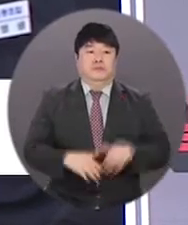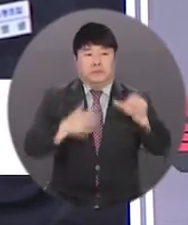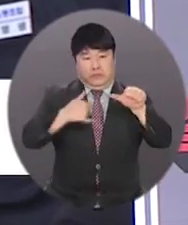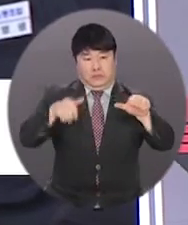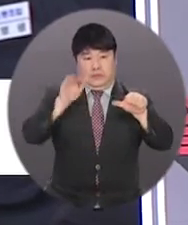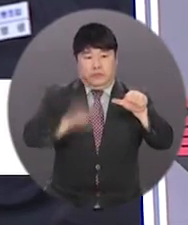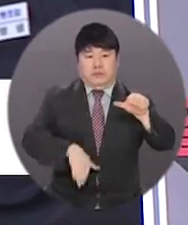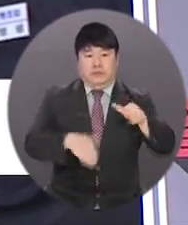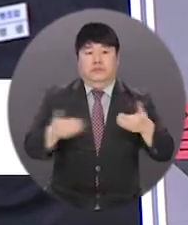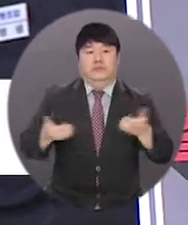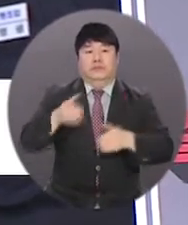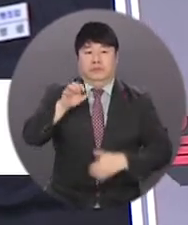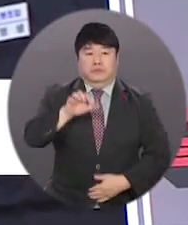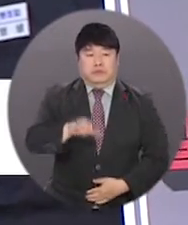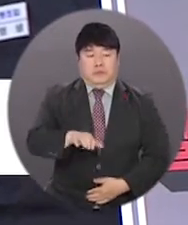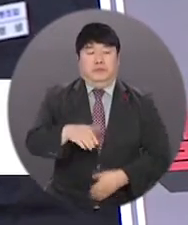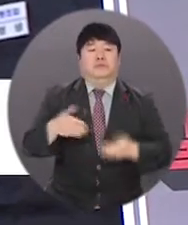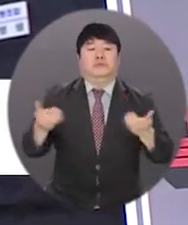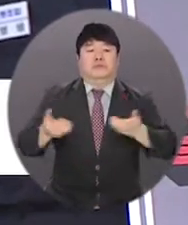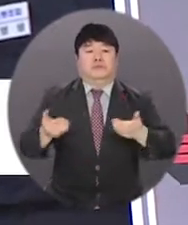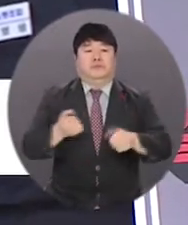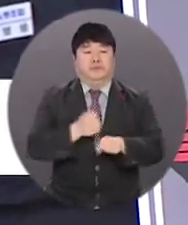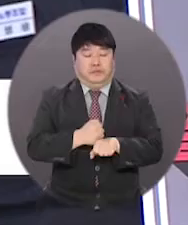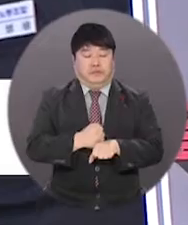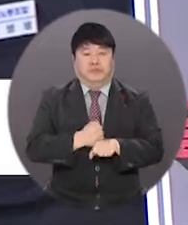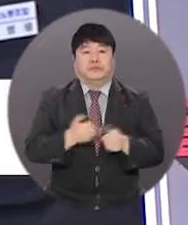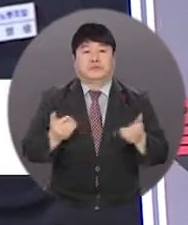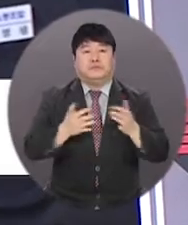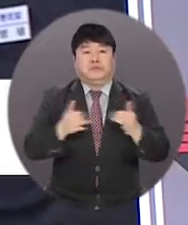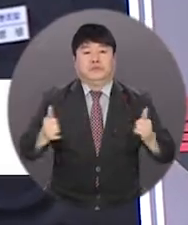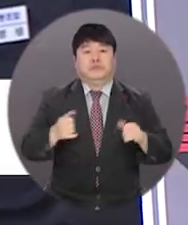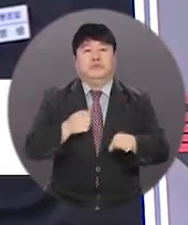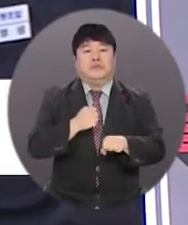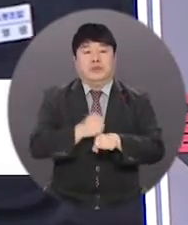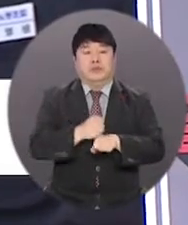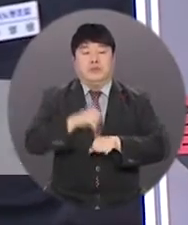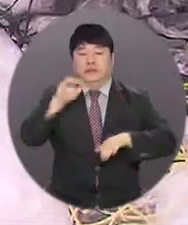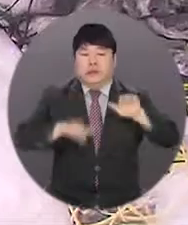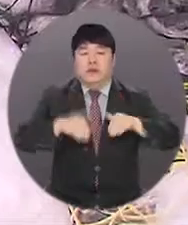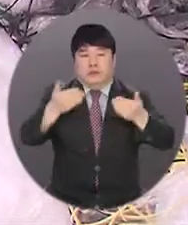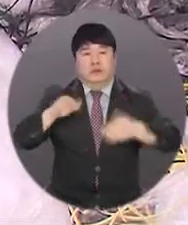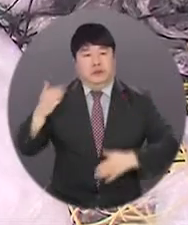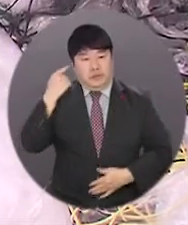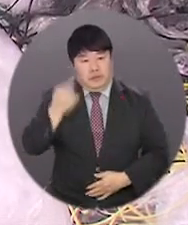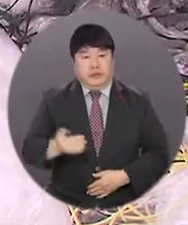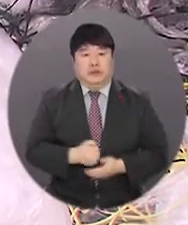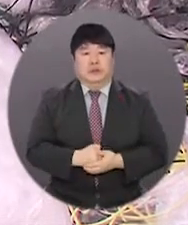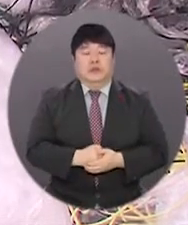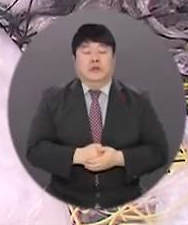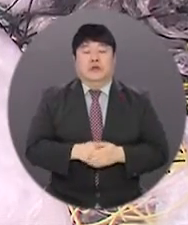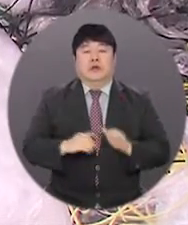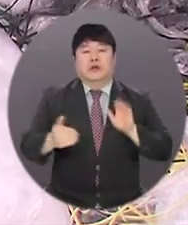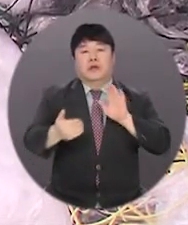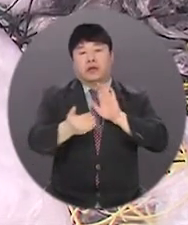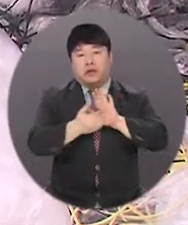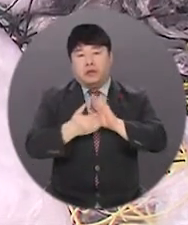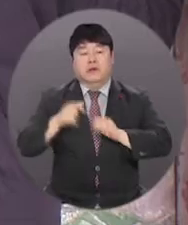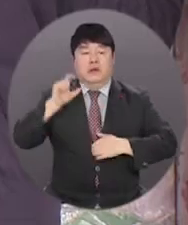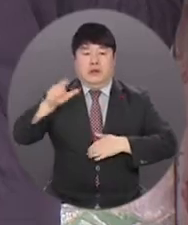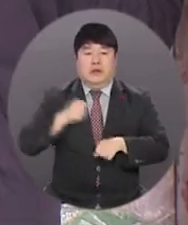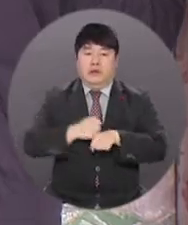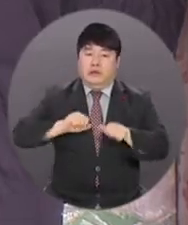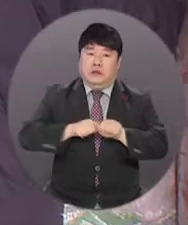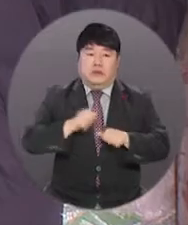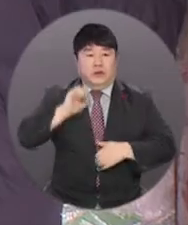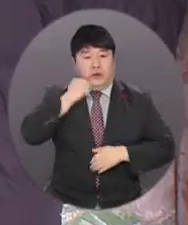5인 미만 사업장에서 일하는 노동자는 차별받아야 합니까? 예방도 강력한 처벌도 어려운